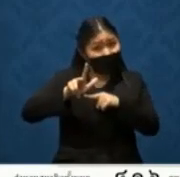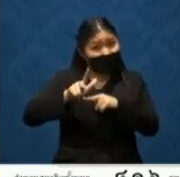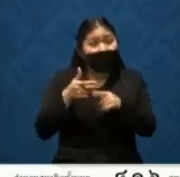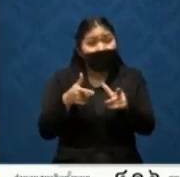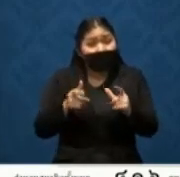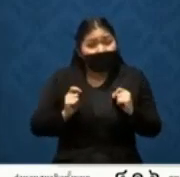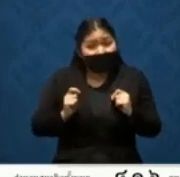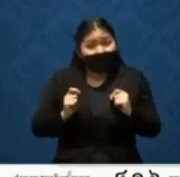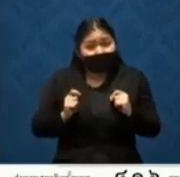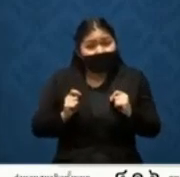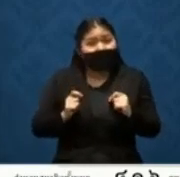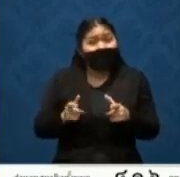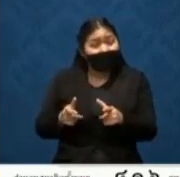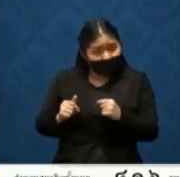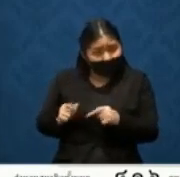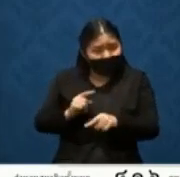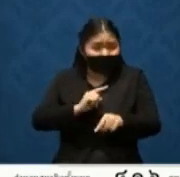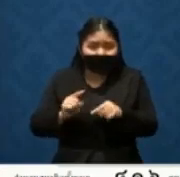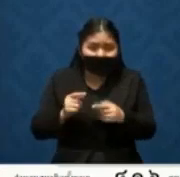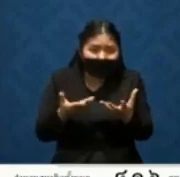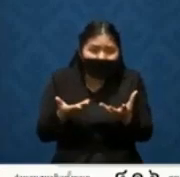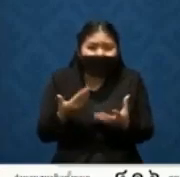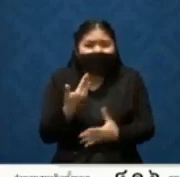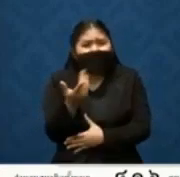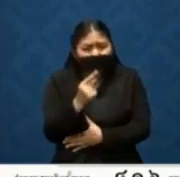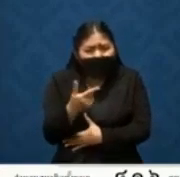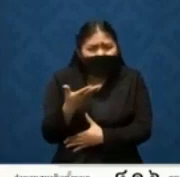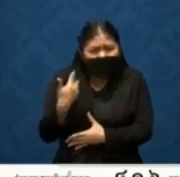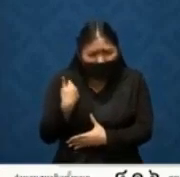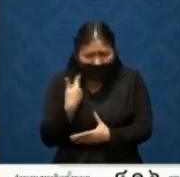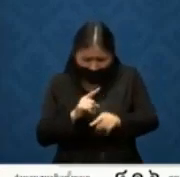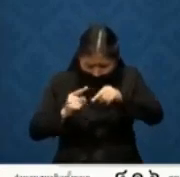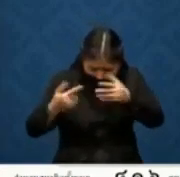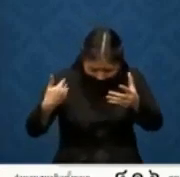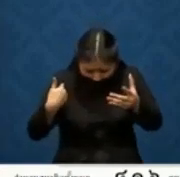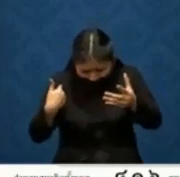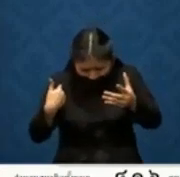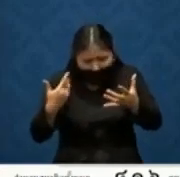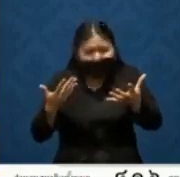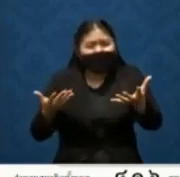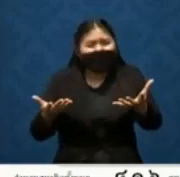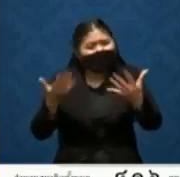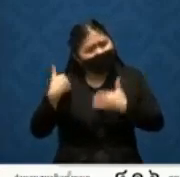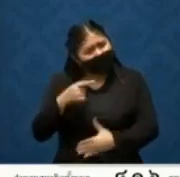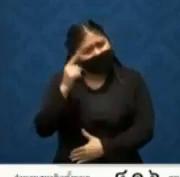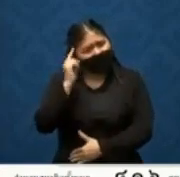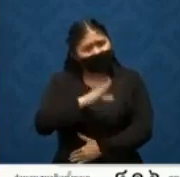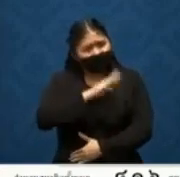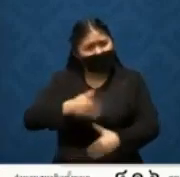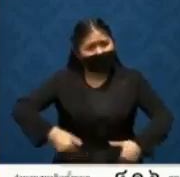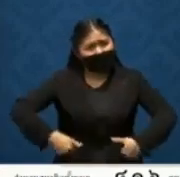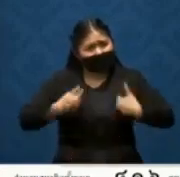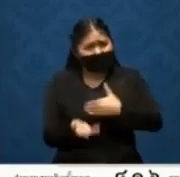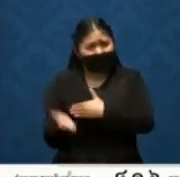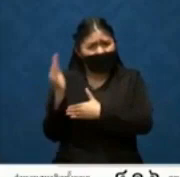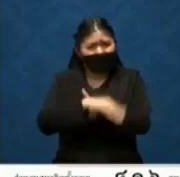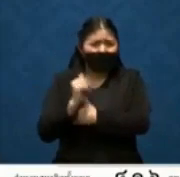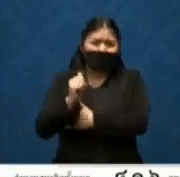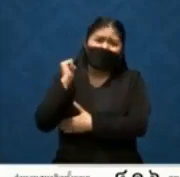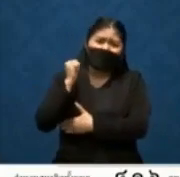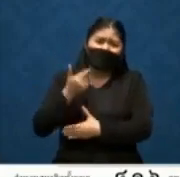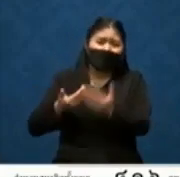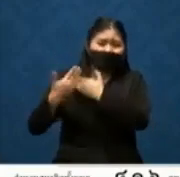อนุญาตและการอนุญาตคือมันกดทับลิดรอนอยู่ในตัวของมันครับท่านประธานครับเราใช้ในวิถีชีวิตดั้งเดิมแต่เรา